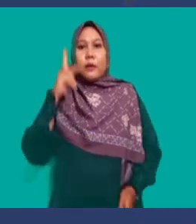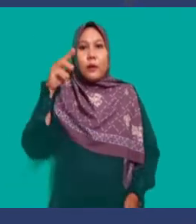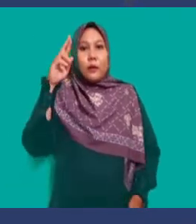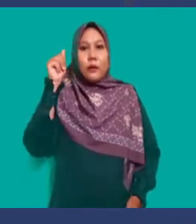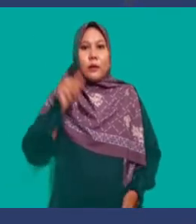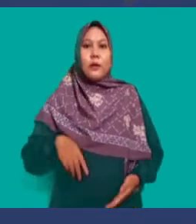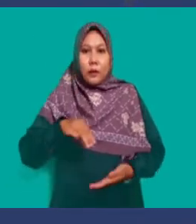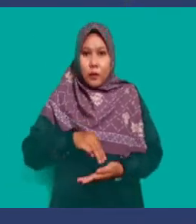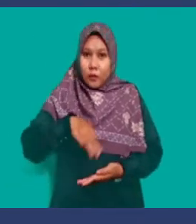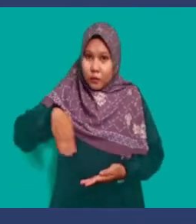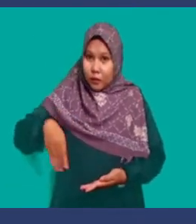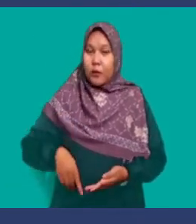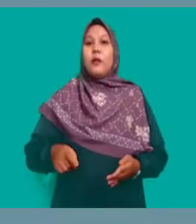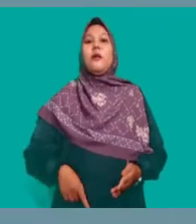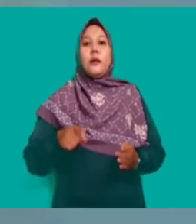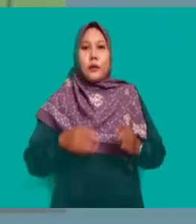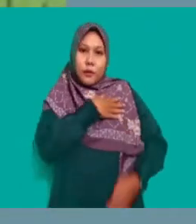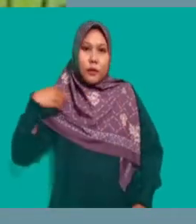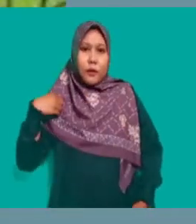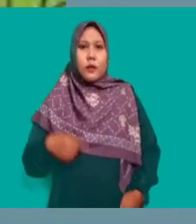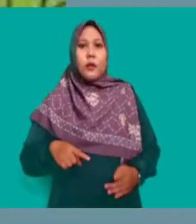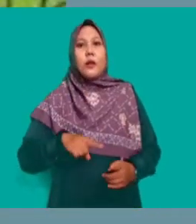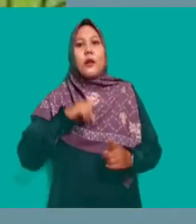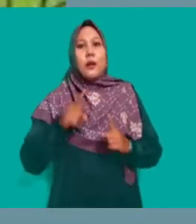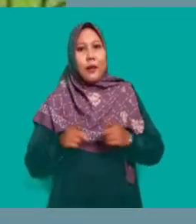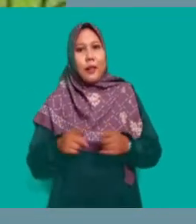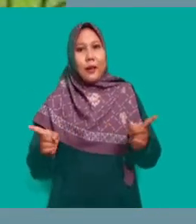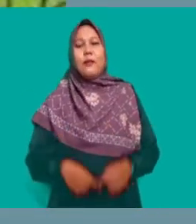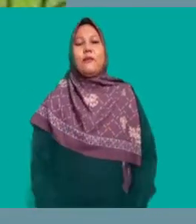Dan ketujuh, perkara ekonomi syariah.